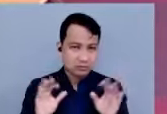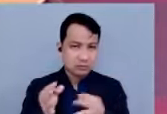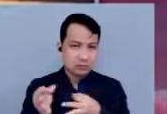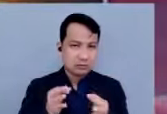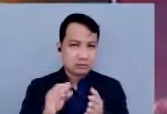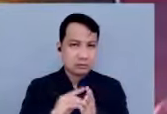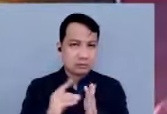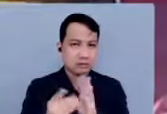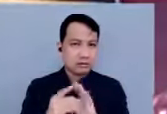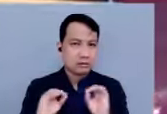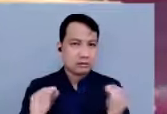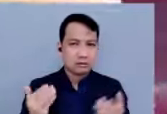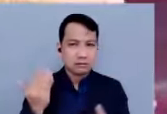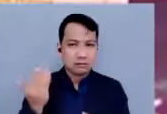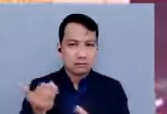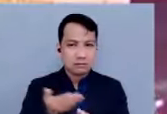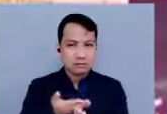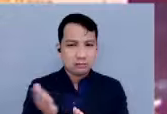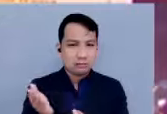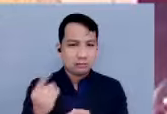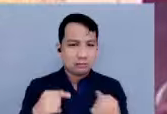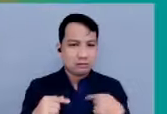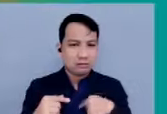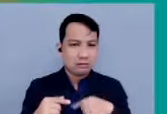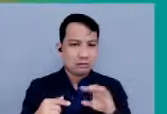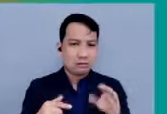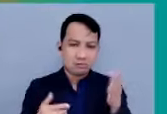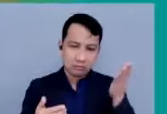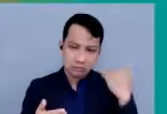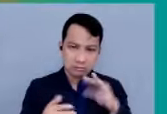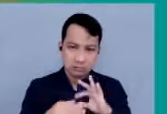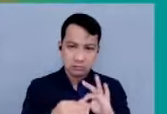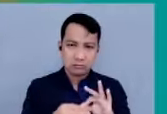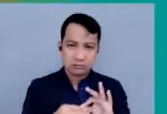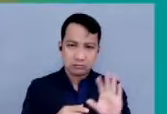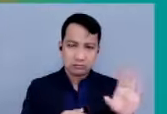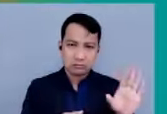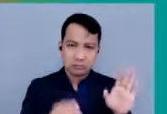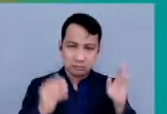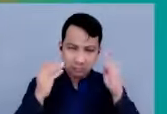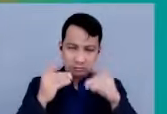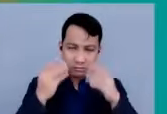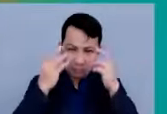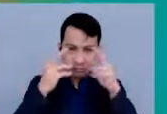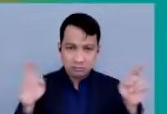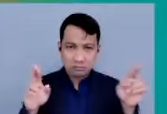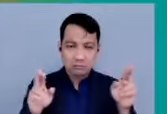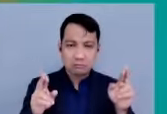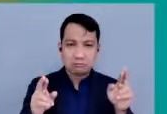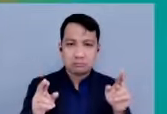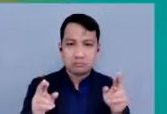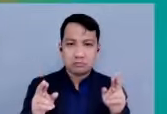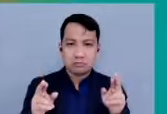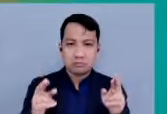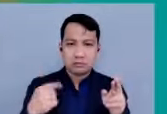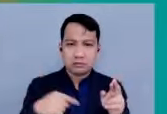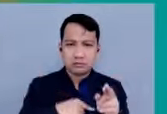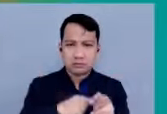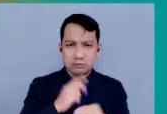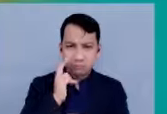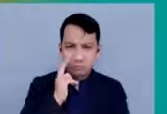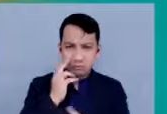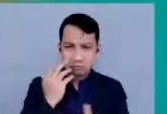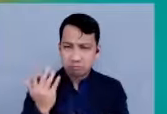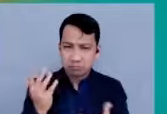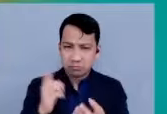wala po silang lusot po dito. Noong panahon po na ito, na nasa Davao pa po si dating Pangulong Duterte, ito po ay,